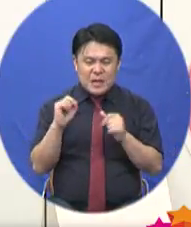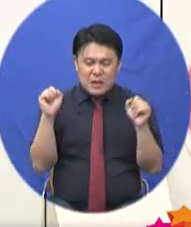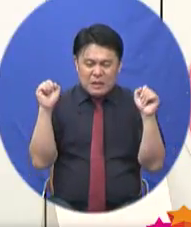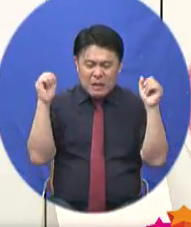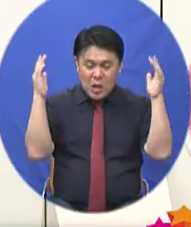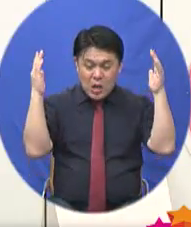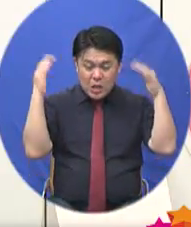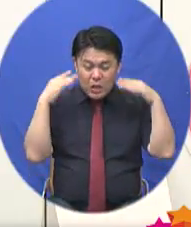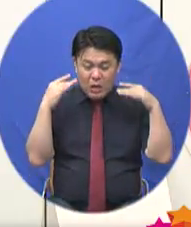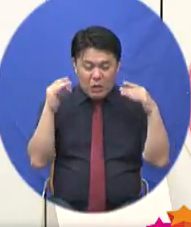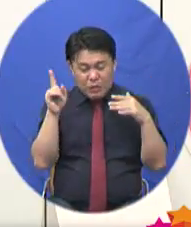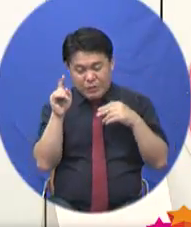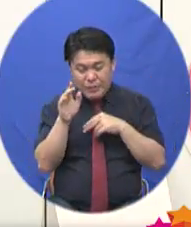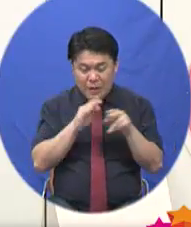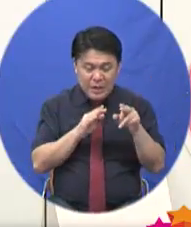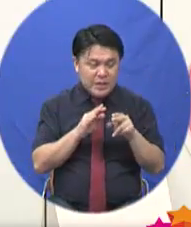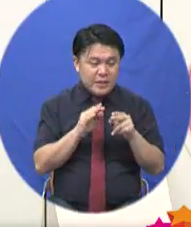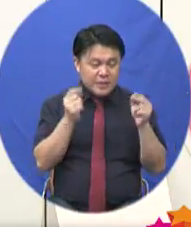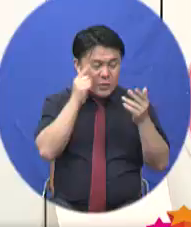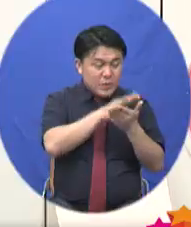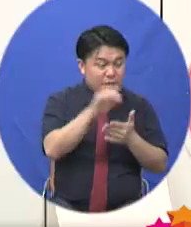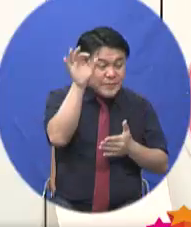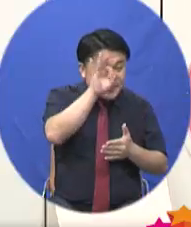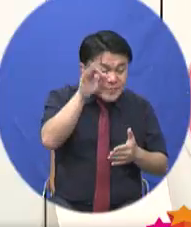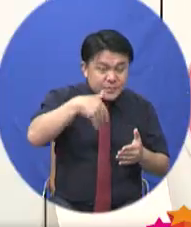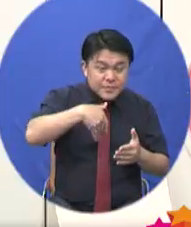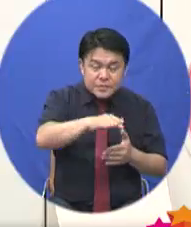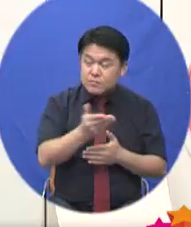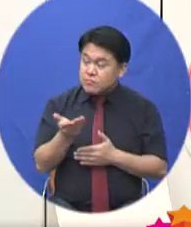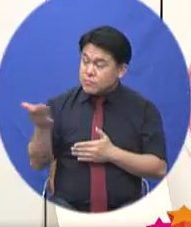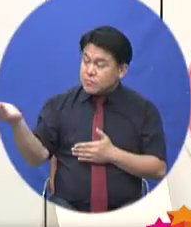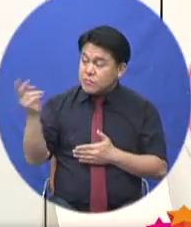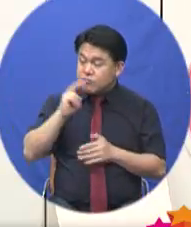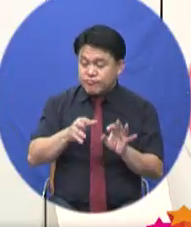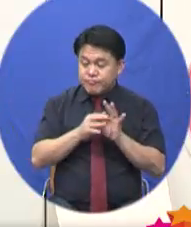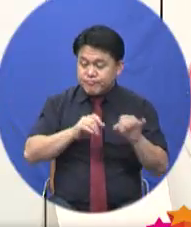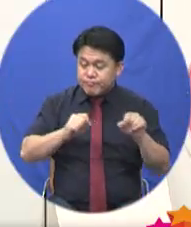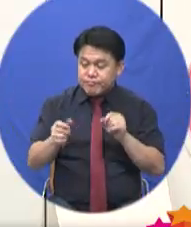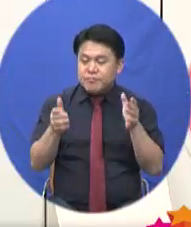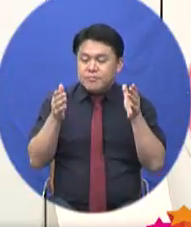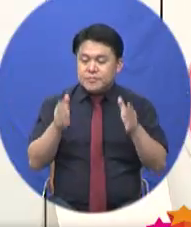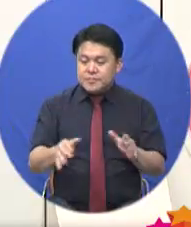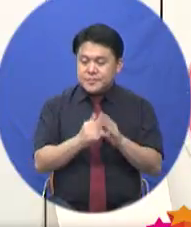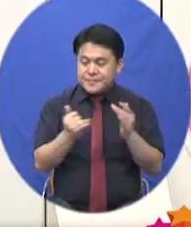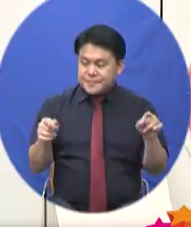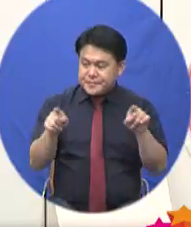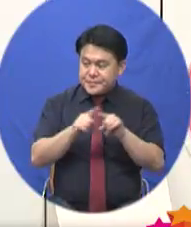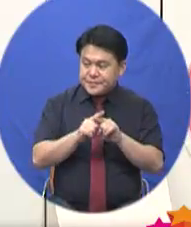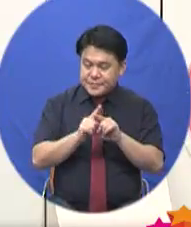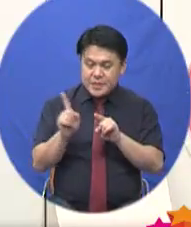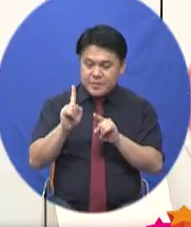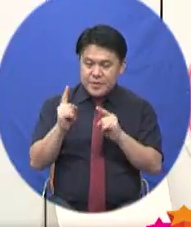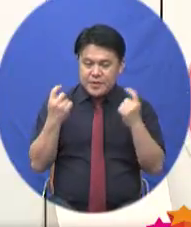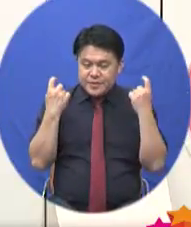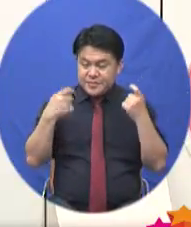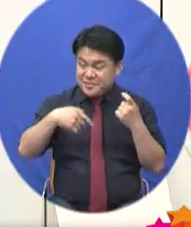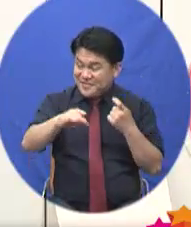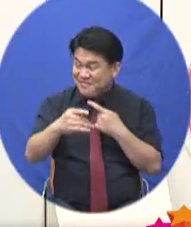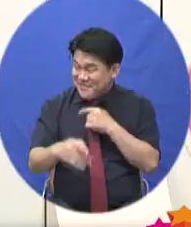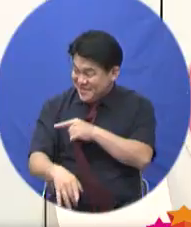네. 선생님이 방송 생활이나 이렇게 가요계에 계시면서 가족들과 피서 이렇게 가보신 적